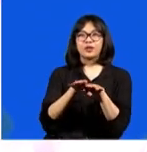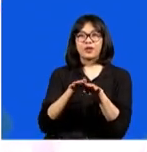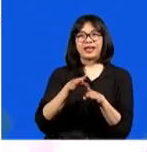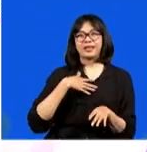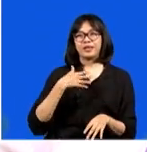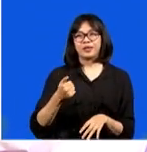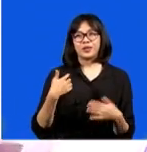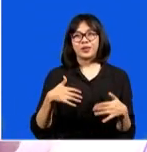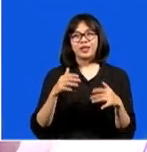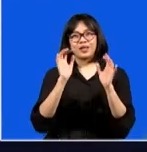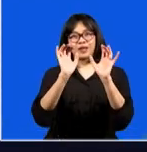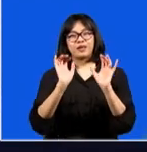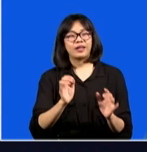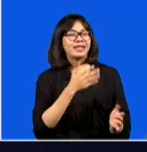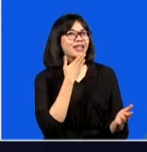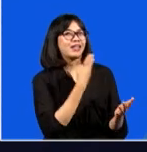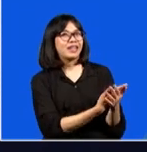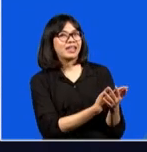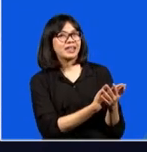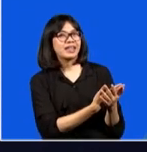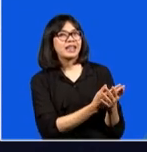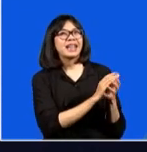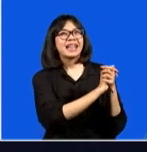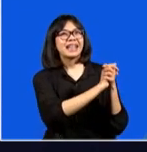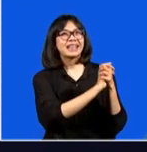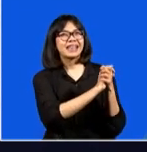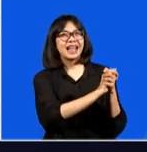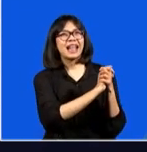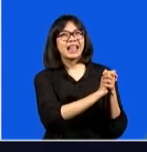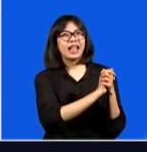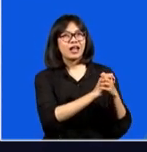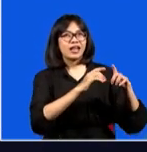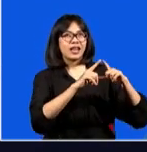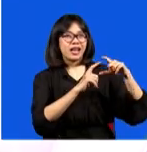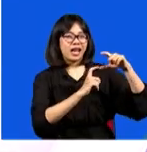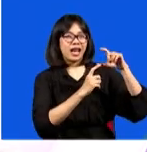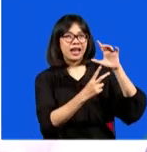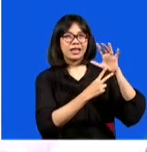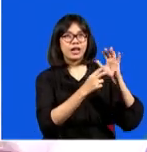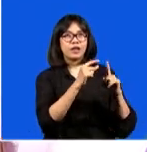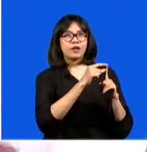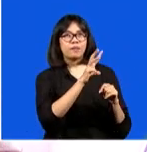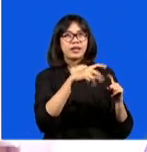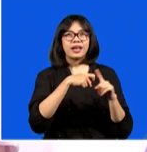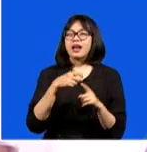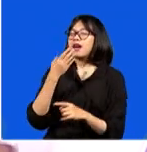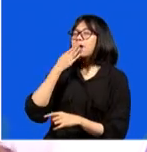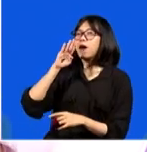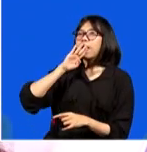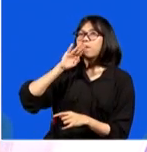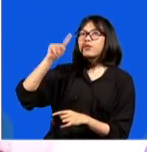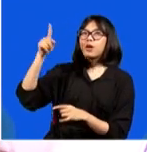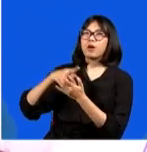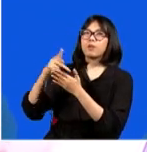luar biasa Terima kasih Bu dan selamat udah menjadi SMP 3K Alhamdulillah Pak akhirnya